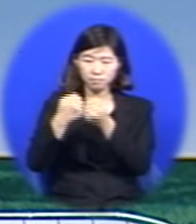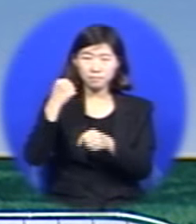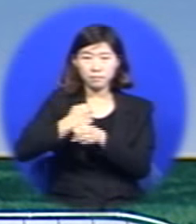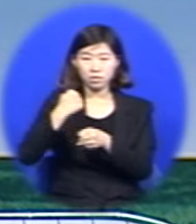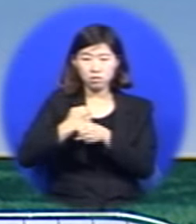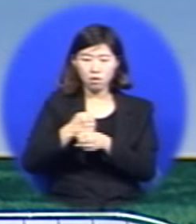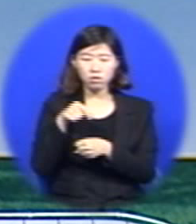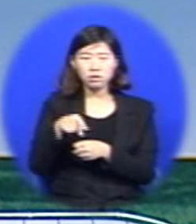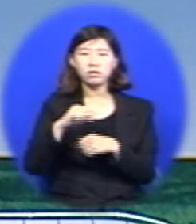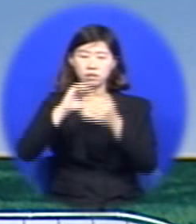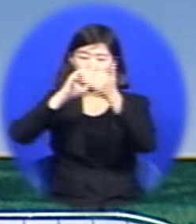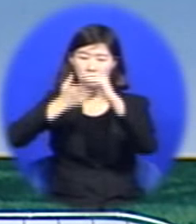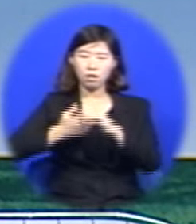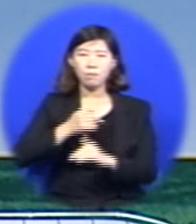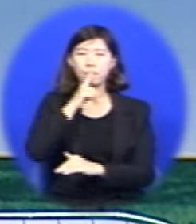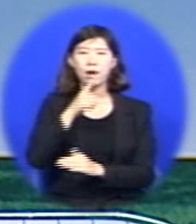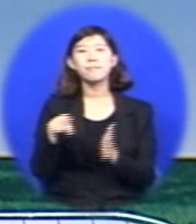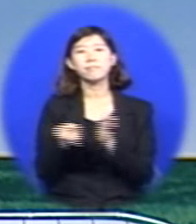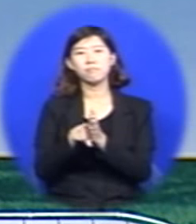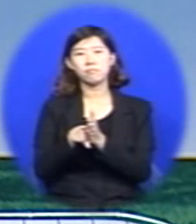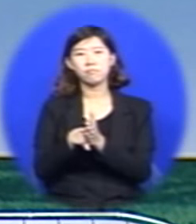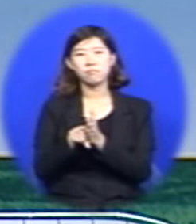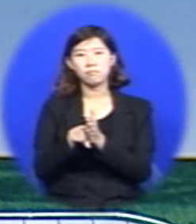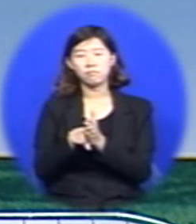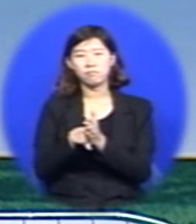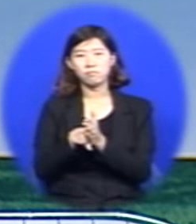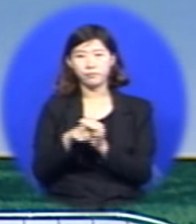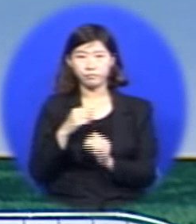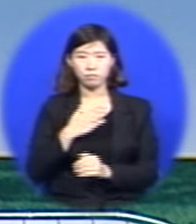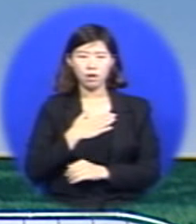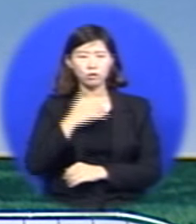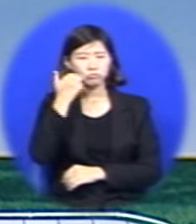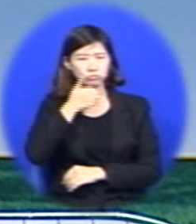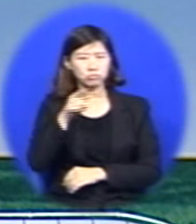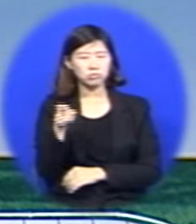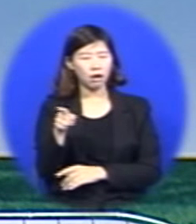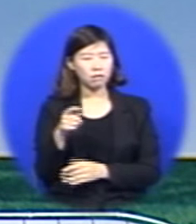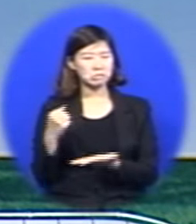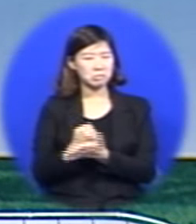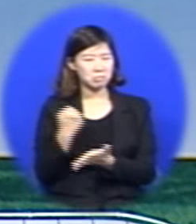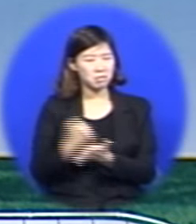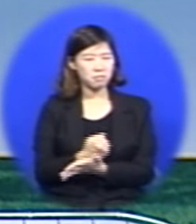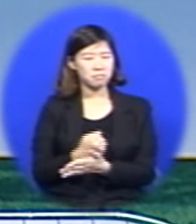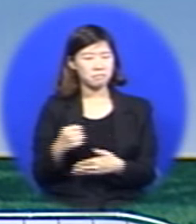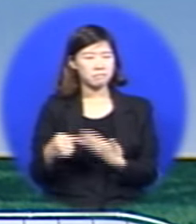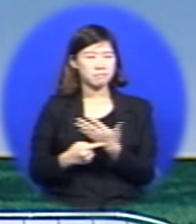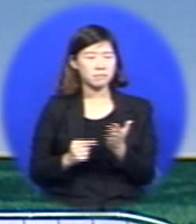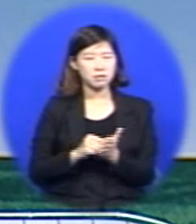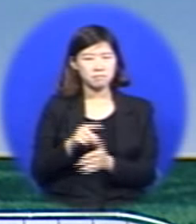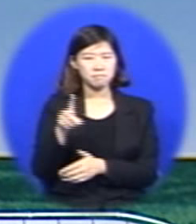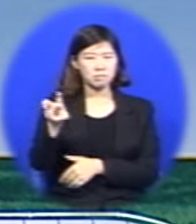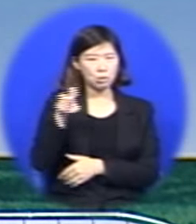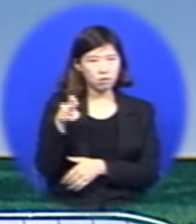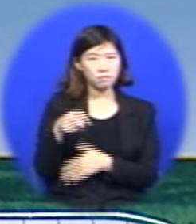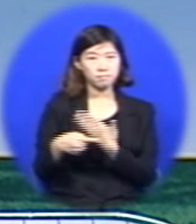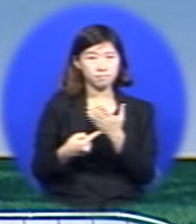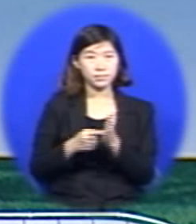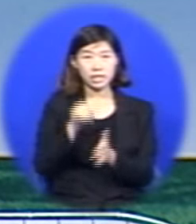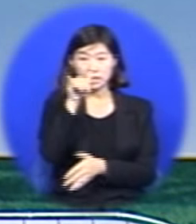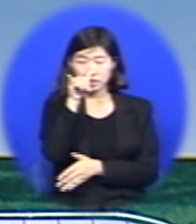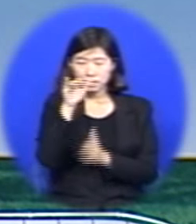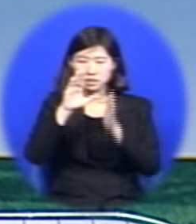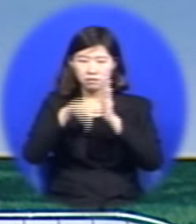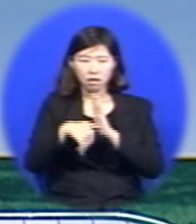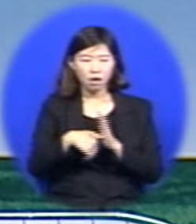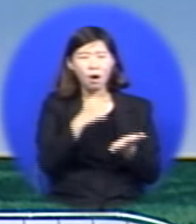하나를 진짜 믿는 거예요. 내가 어떤 사람에게 서운한 마음이 있고 섭섭한 마음이 있고 미운 마음이 있을 때